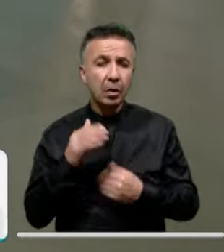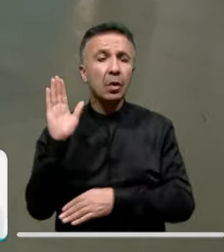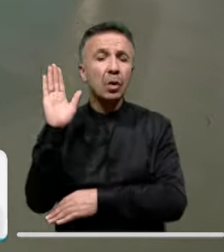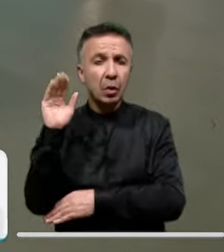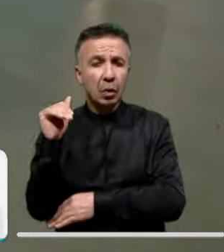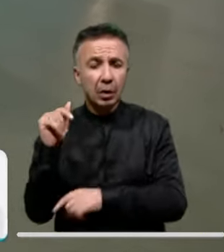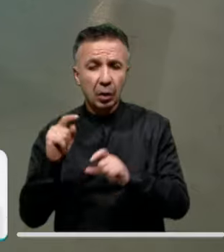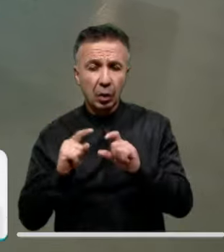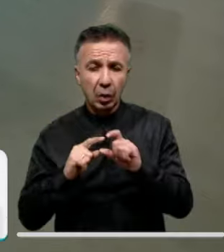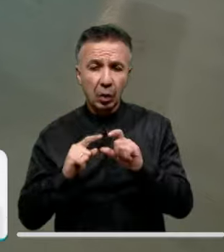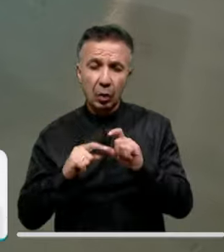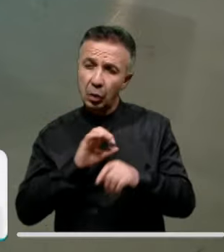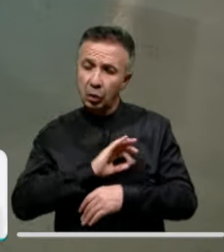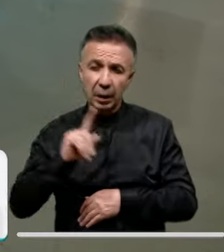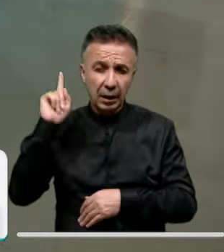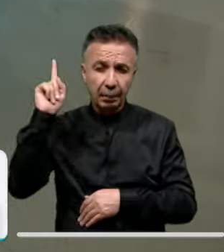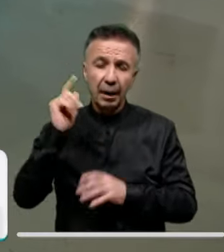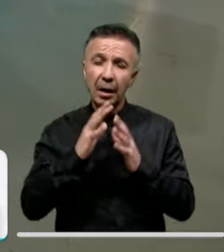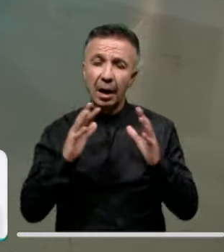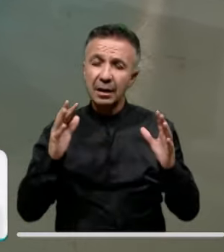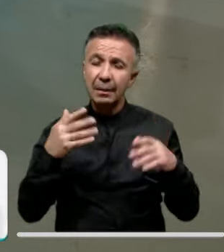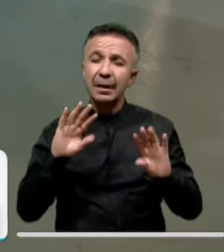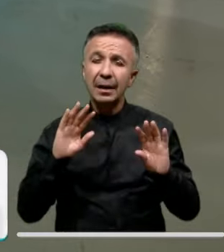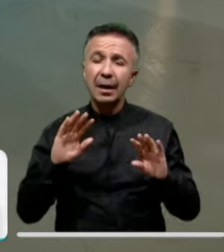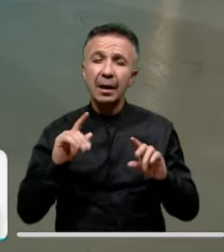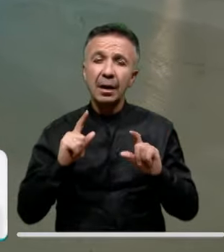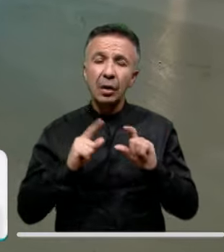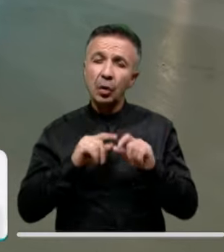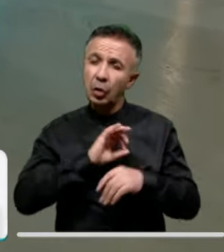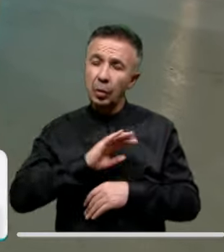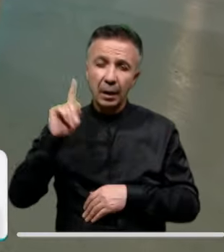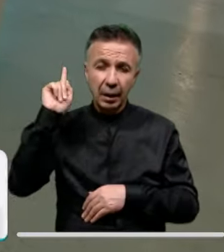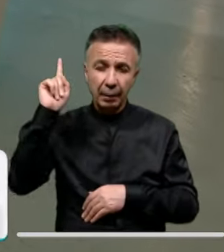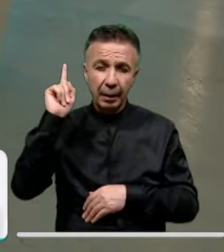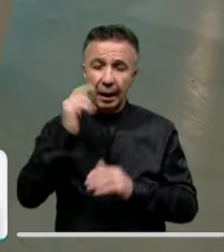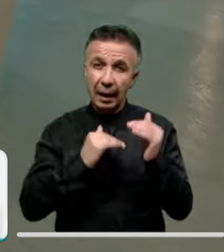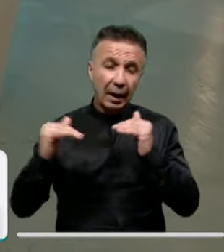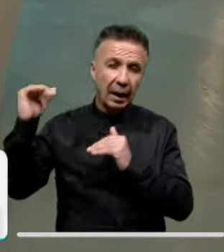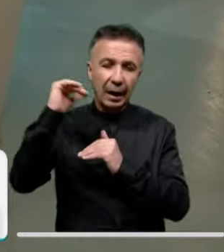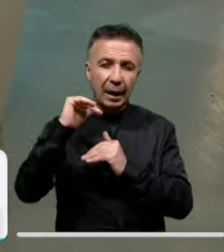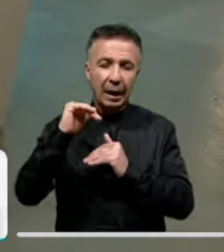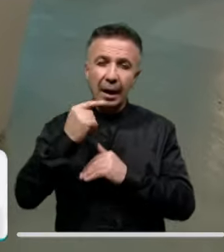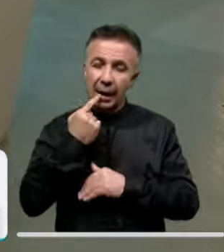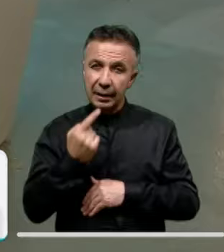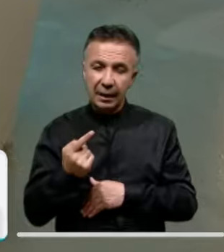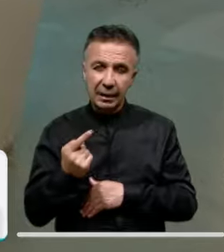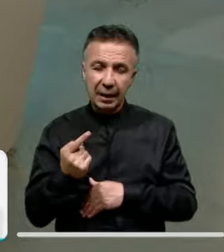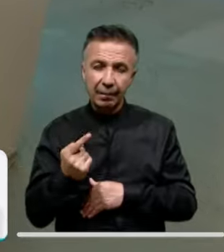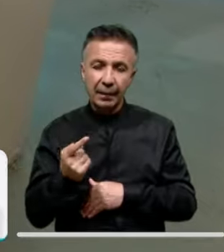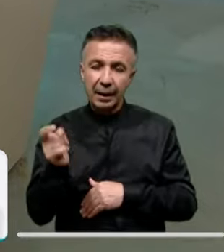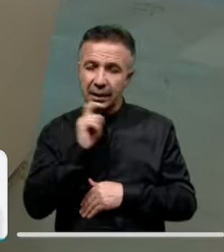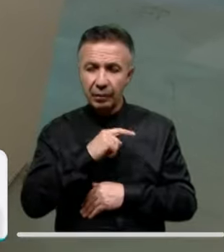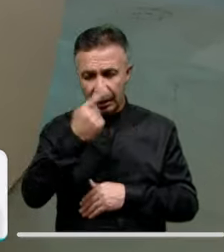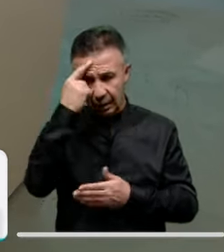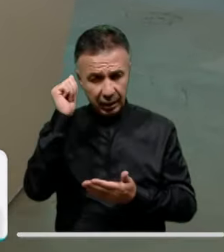rükudaki Subhane Rabbiyel Azim yerine Subhane Rabbiyel A'la dersem namaza mani midir? Hatta seyyif secdesi